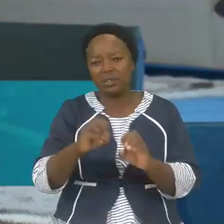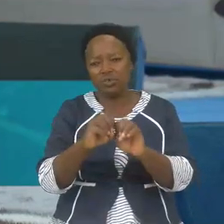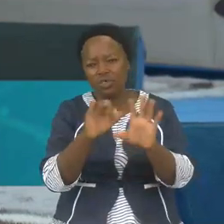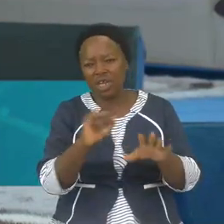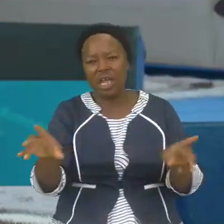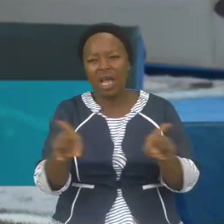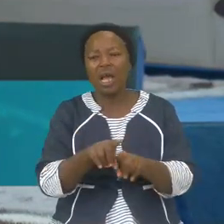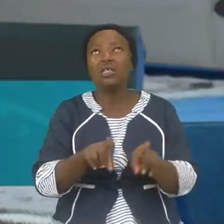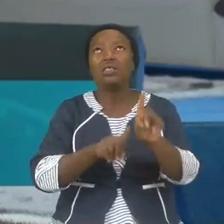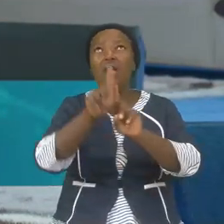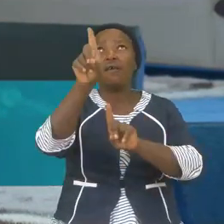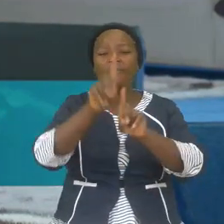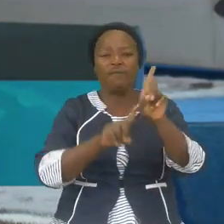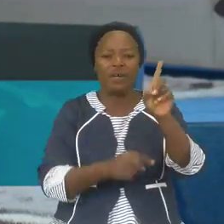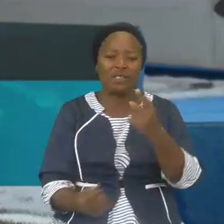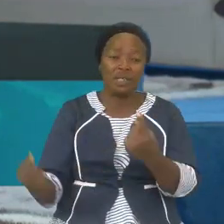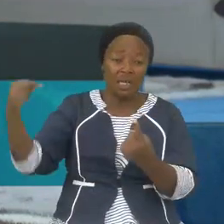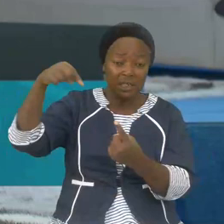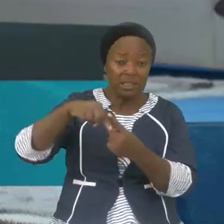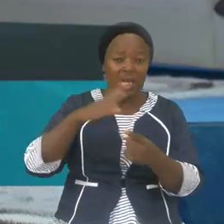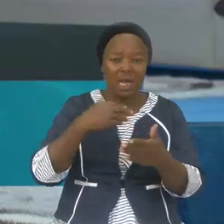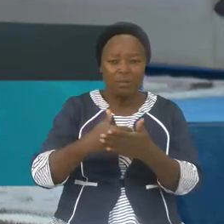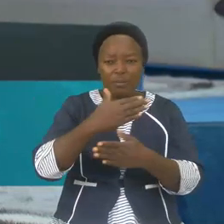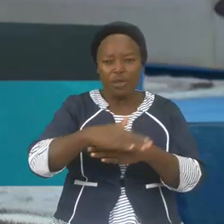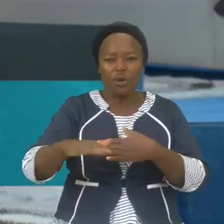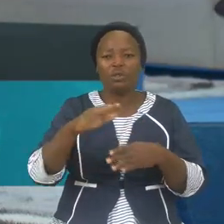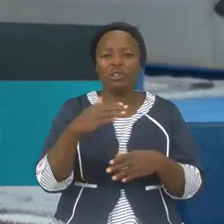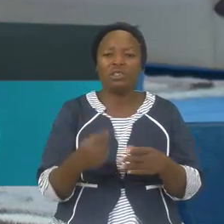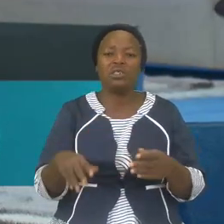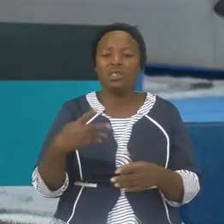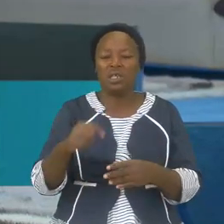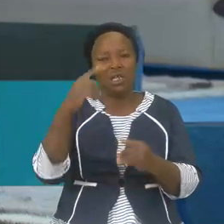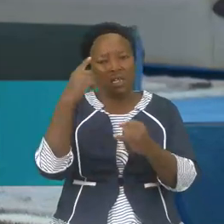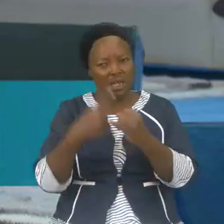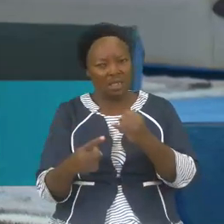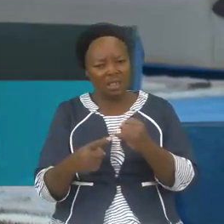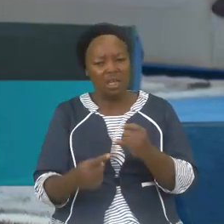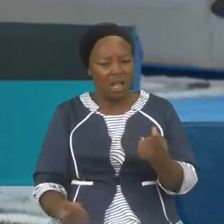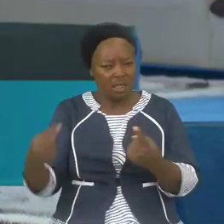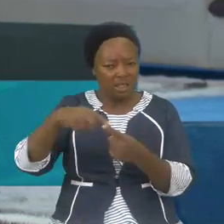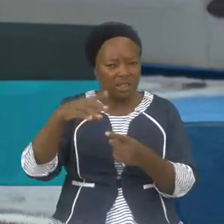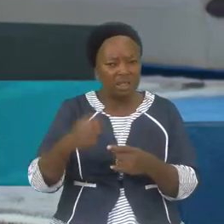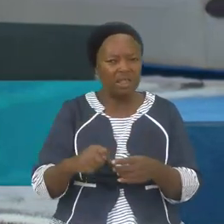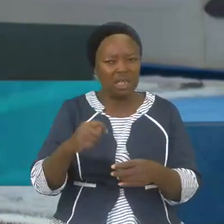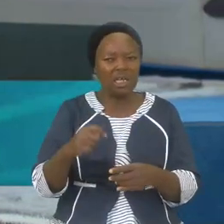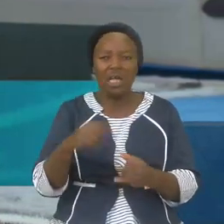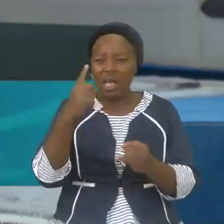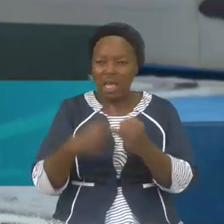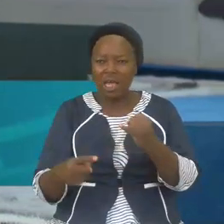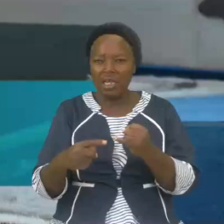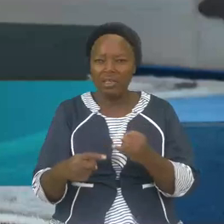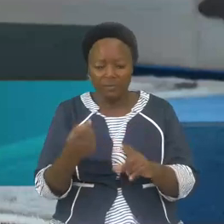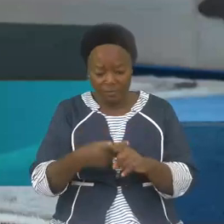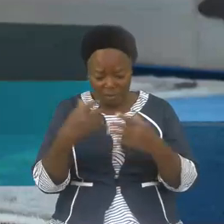des étoiles jusqu'à la fin et au-delà. Jusqu'à la fin, dès maintenant, jusqu'à la